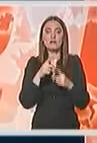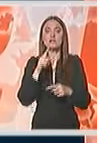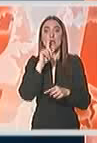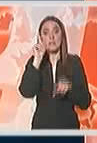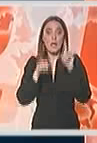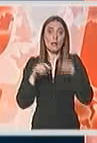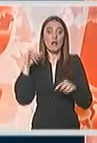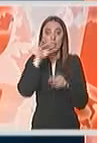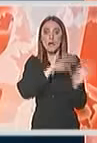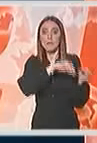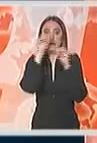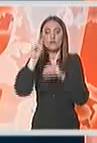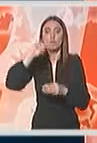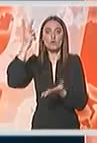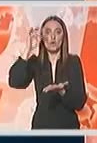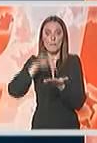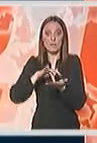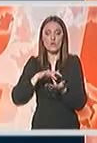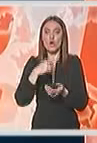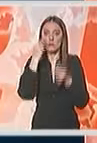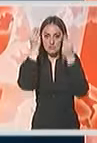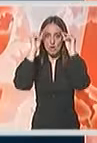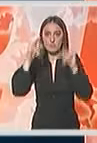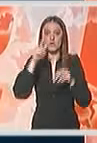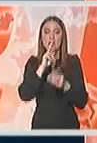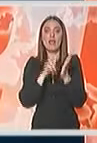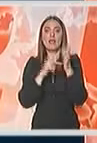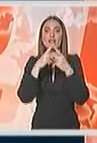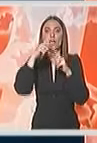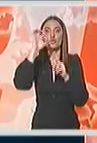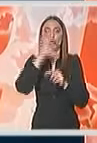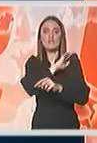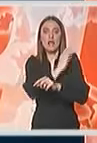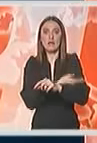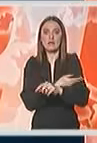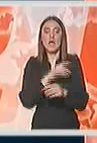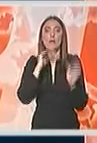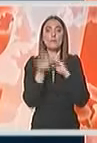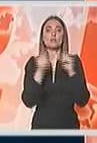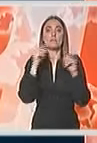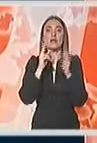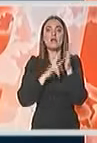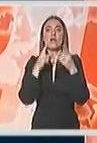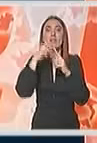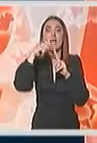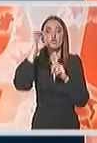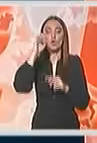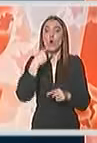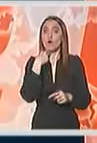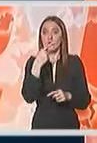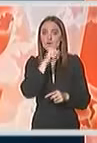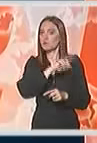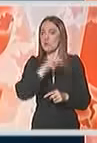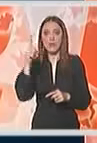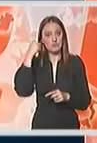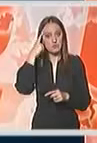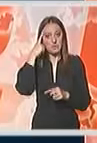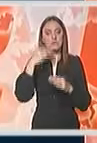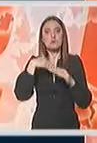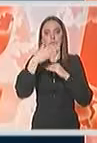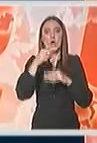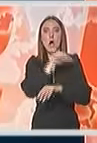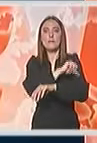letelice su prebačene na drugu lokaciju, saopštile su NATO snage u Afganistanu. Portparol NATO-a u Kabulu rekao je da to neće značajno